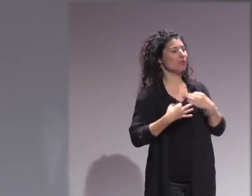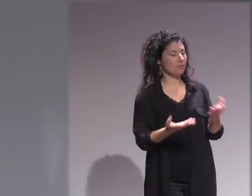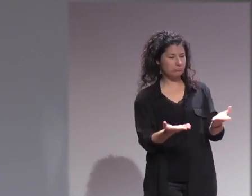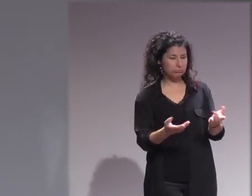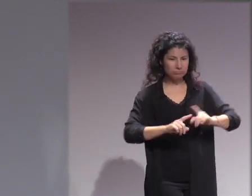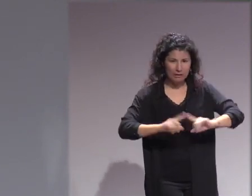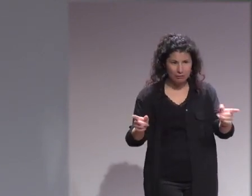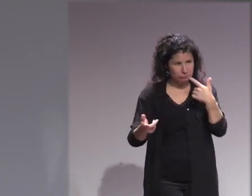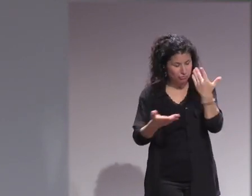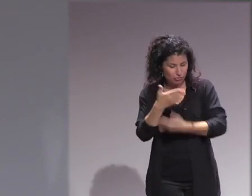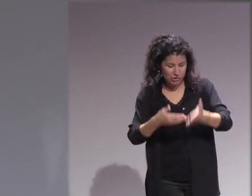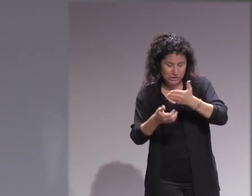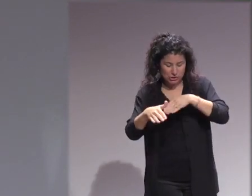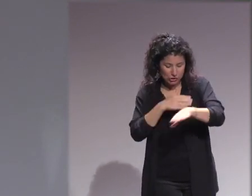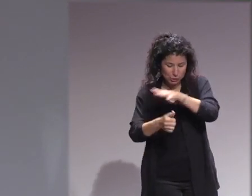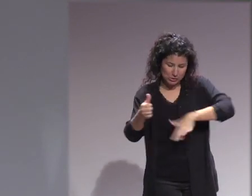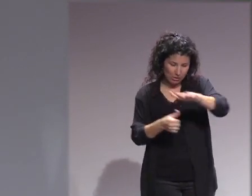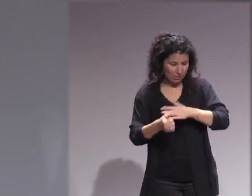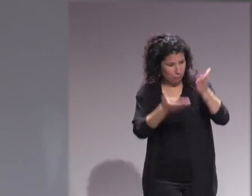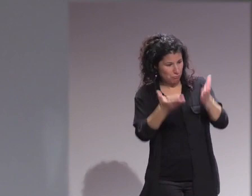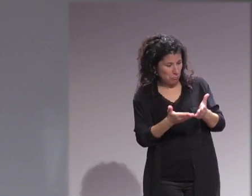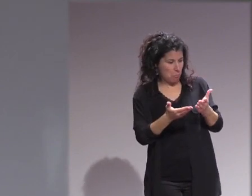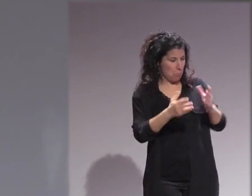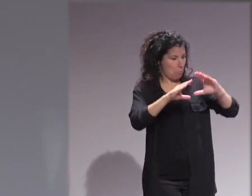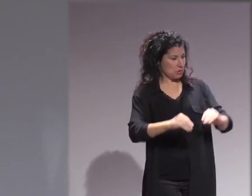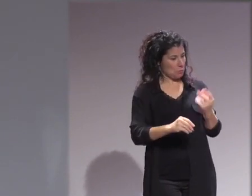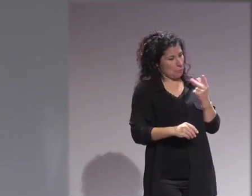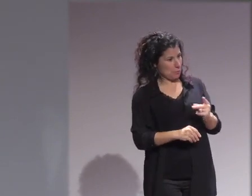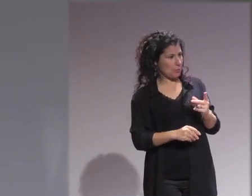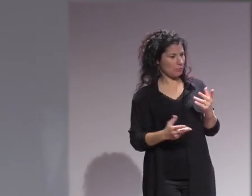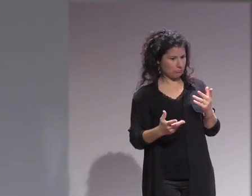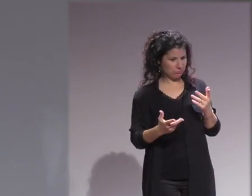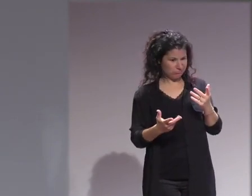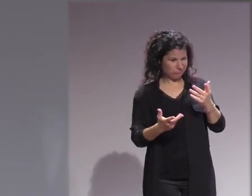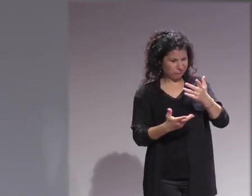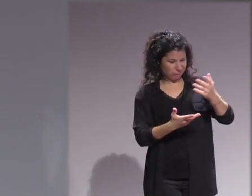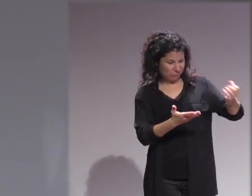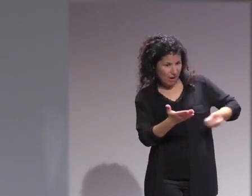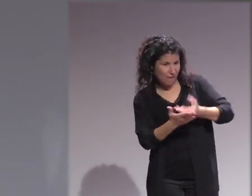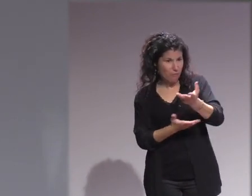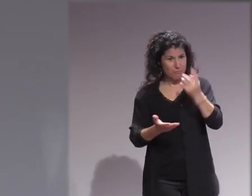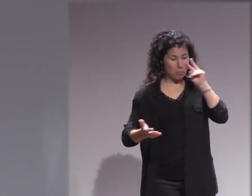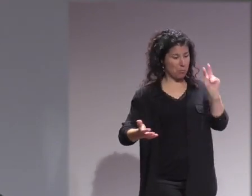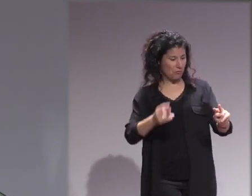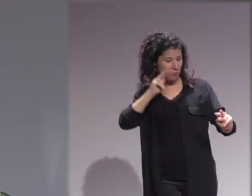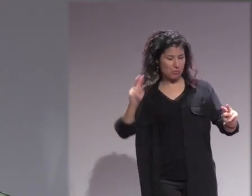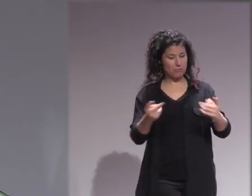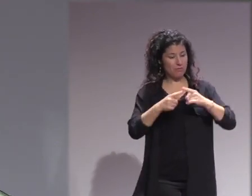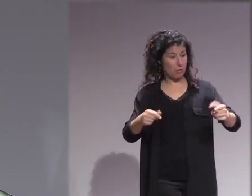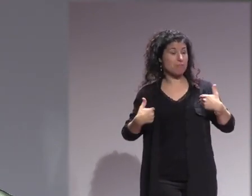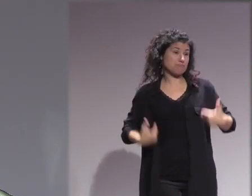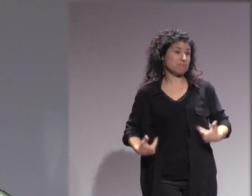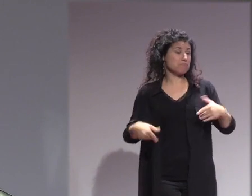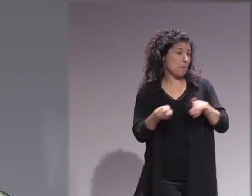dans la société informe aussi la façon dont il voit la société, de la même façon que ma position dans la société informe comment je vois la société. Donc, quand je